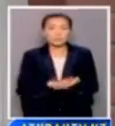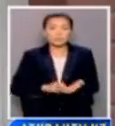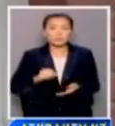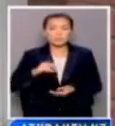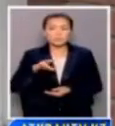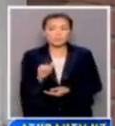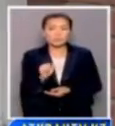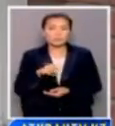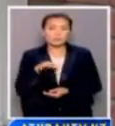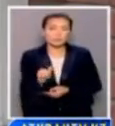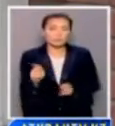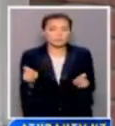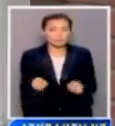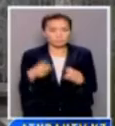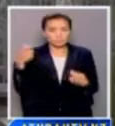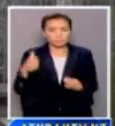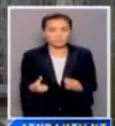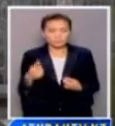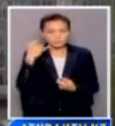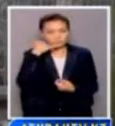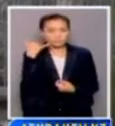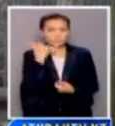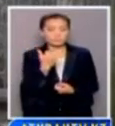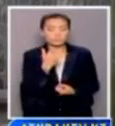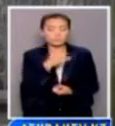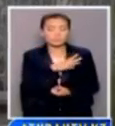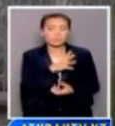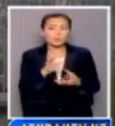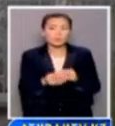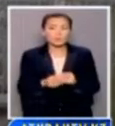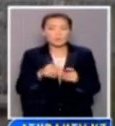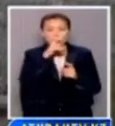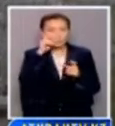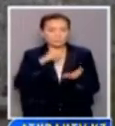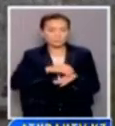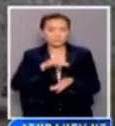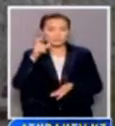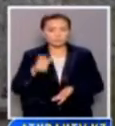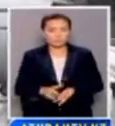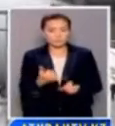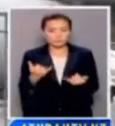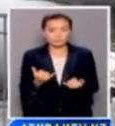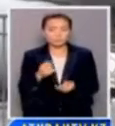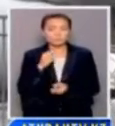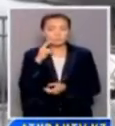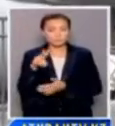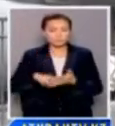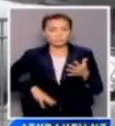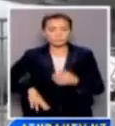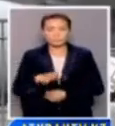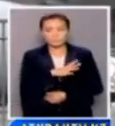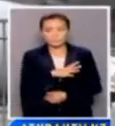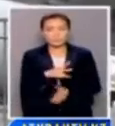Атырау Ақтау рейсінде тәртіп бұзушы бар екенін айтып шағым түсіреді. Осылайша бетпердеге қарсылық білдірген азаматтың үстінен әкімшілік іс